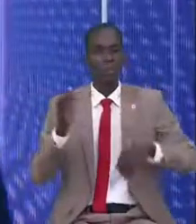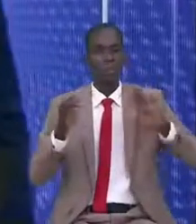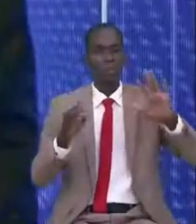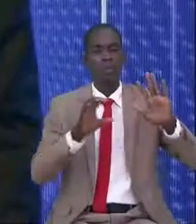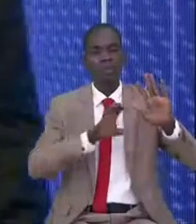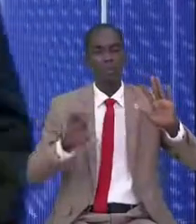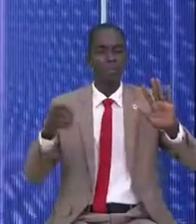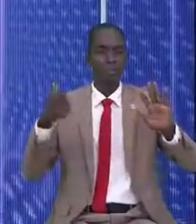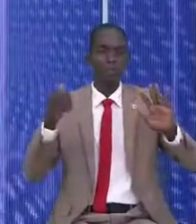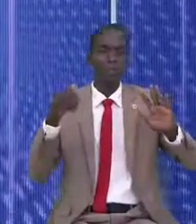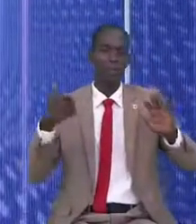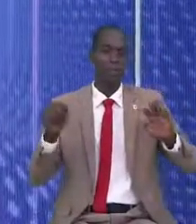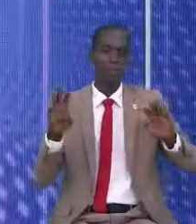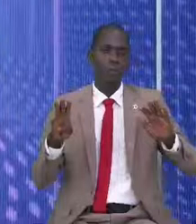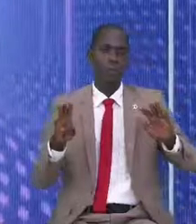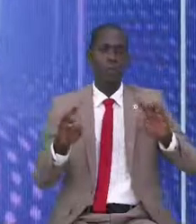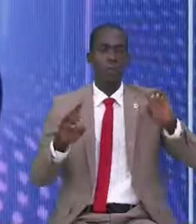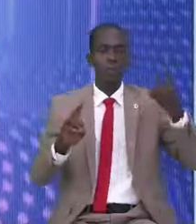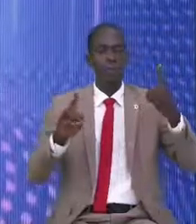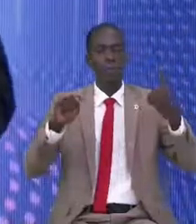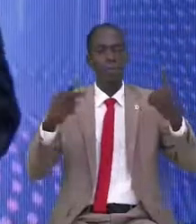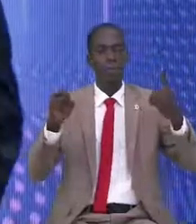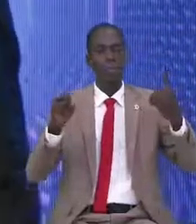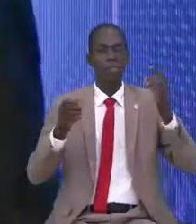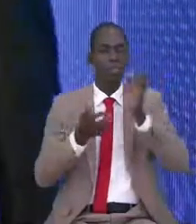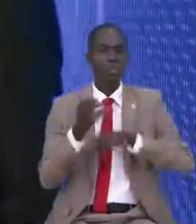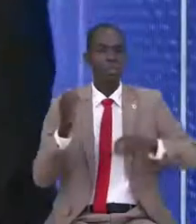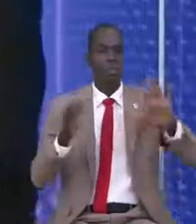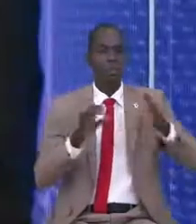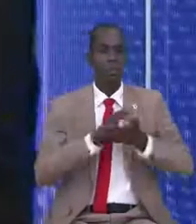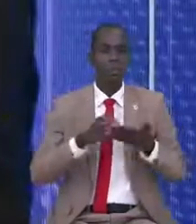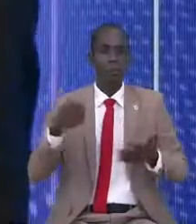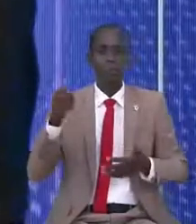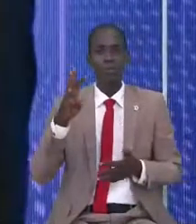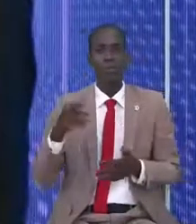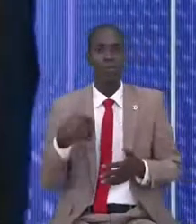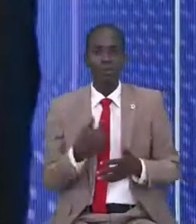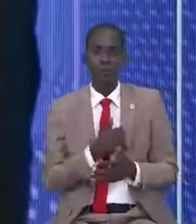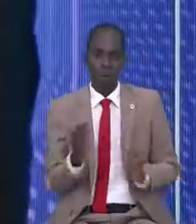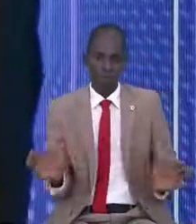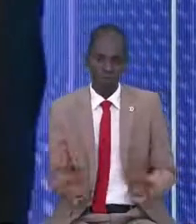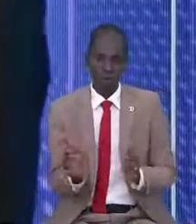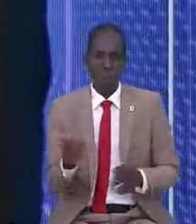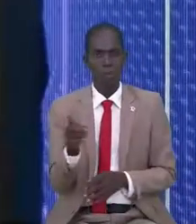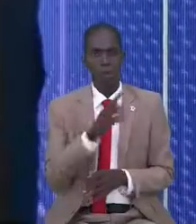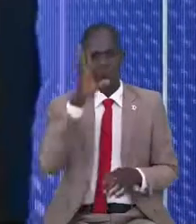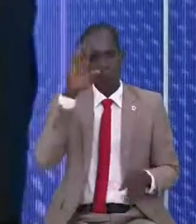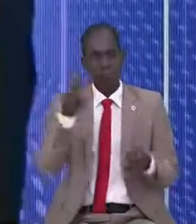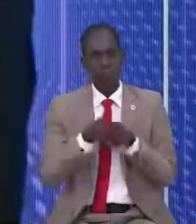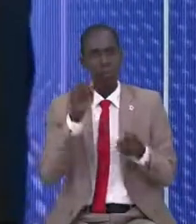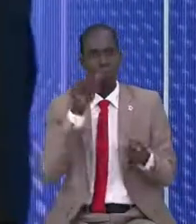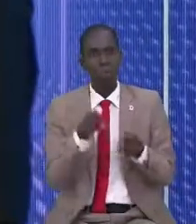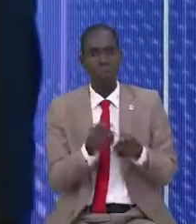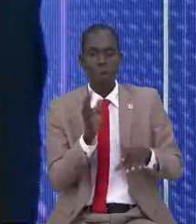verset 14. 1 Thessaloniciens 5, 14. Nous vous en prions aussi,